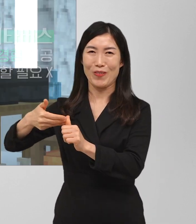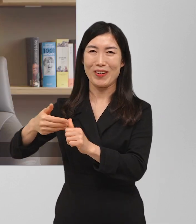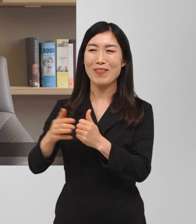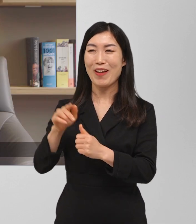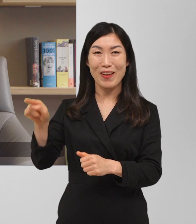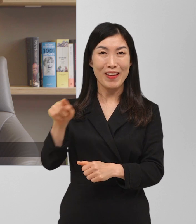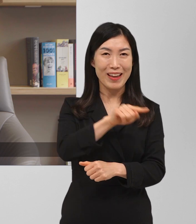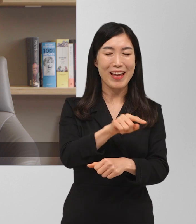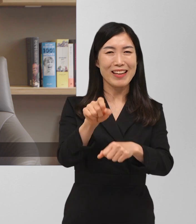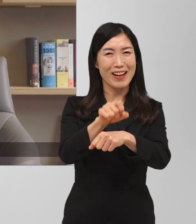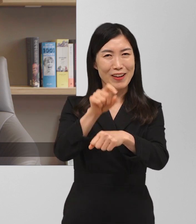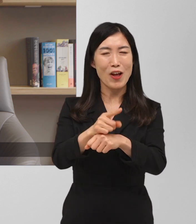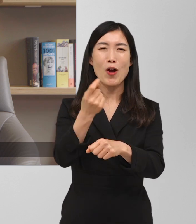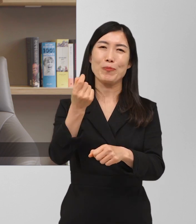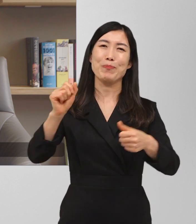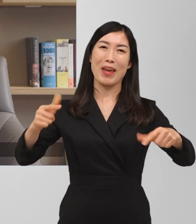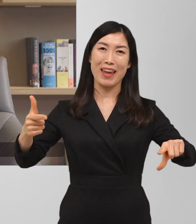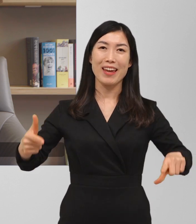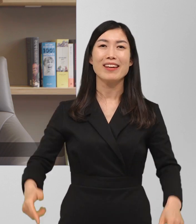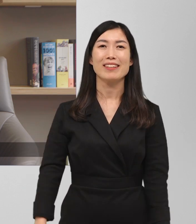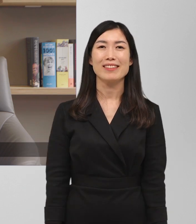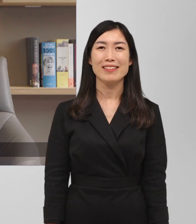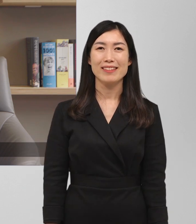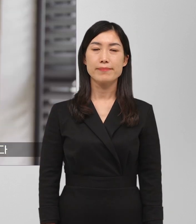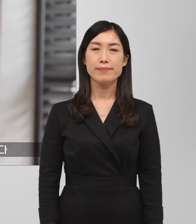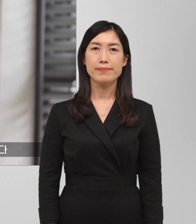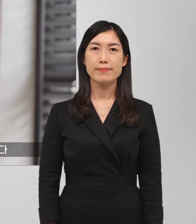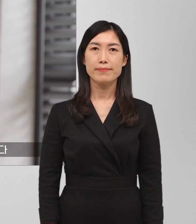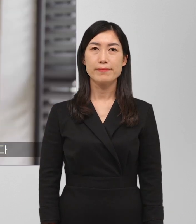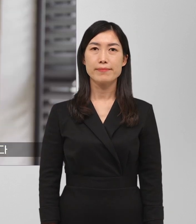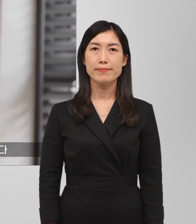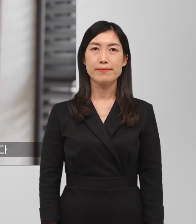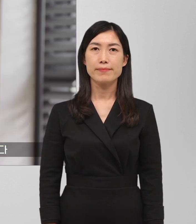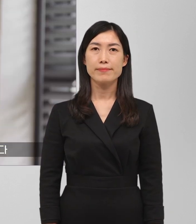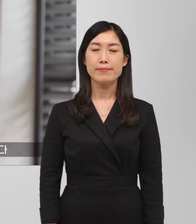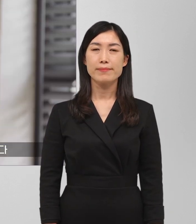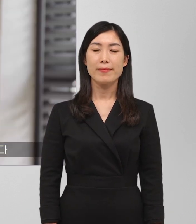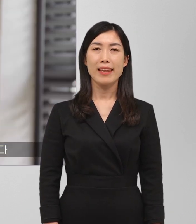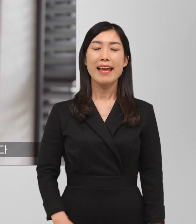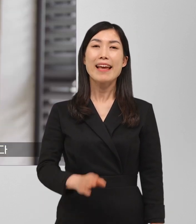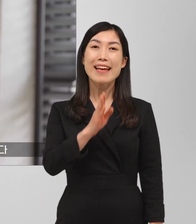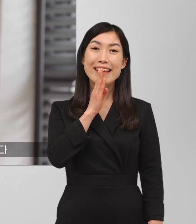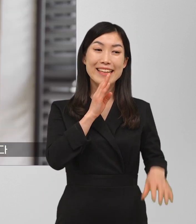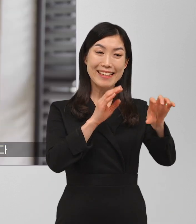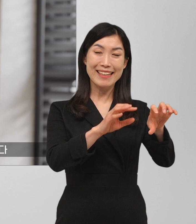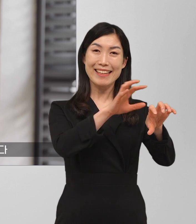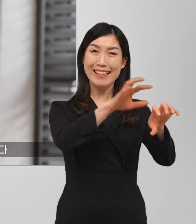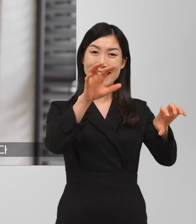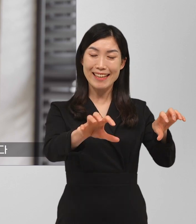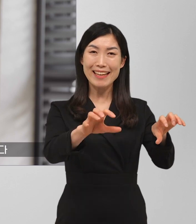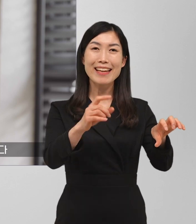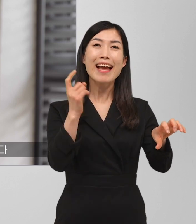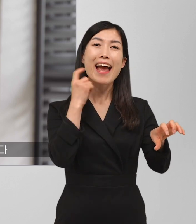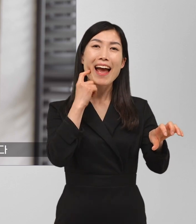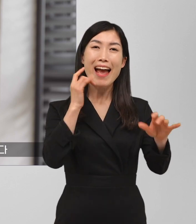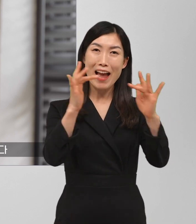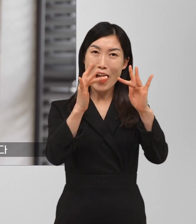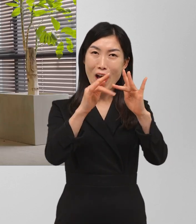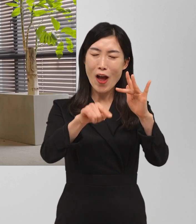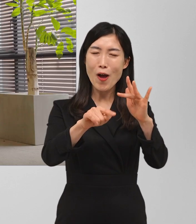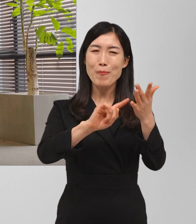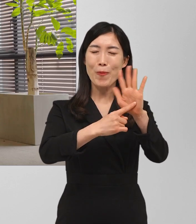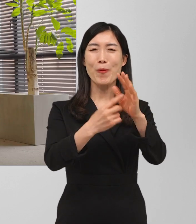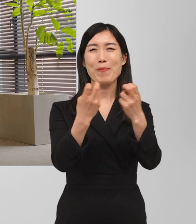증대한다. 이렇게 생각을 하시는 게 가장 쉬울 것 같습니다. 네, 디지털 트윈을 구현하는 방식이 크게 이제 두 가지가